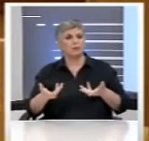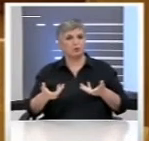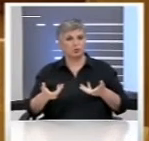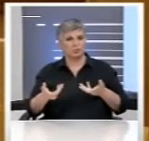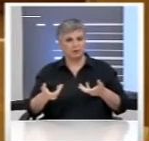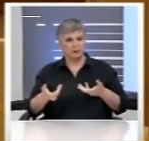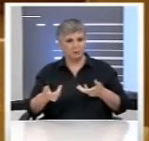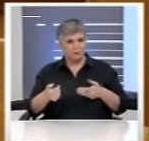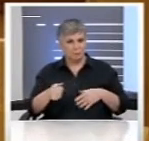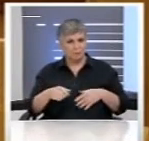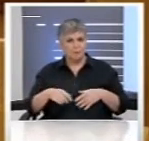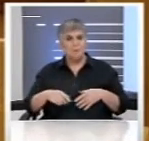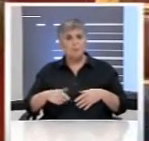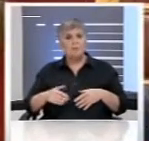επίπεδο